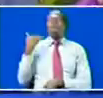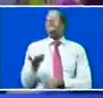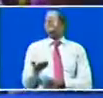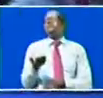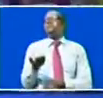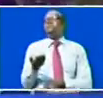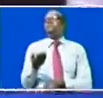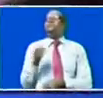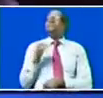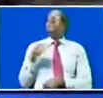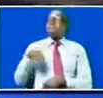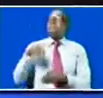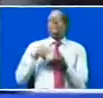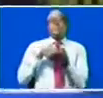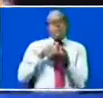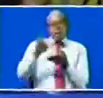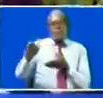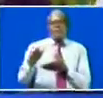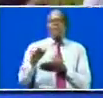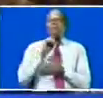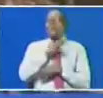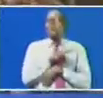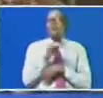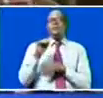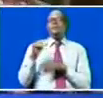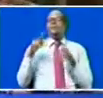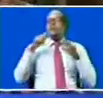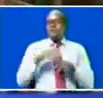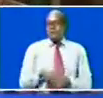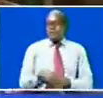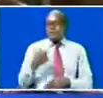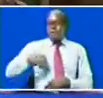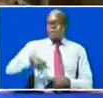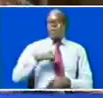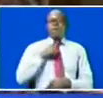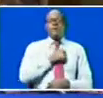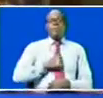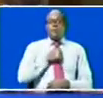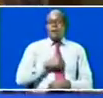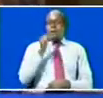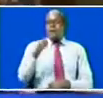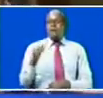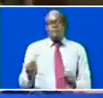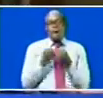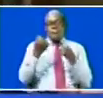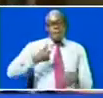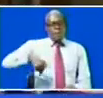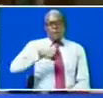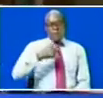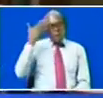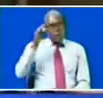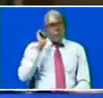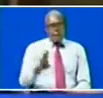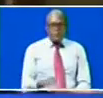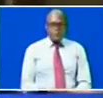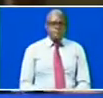mtandaoni kutoa malalamishi yake kirasmi kwa hoteli hiyo. Nasema ni pole sana kwa hayo kama ilitokea, lakini we are not aware about it.